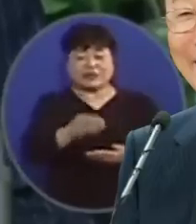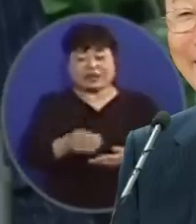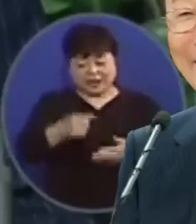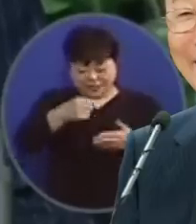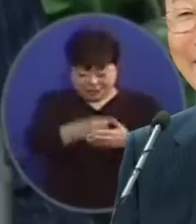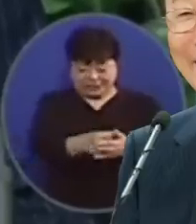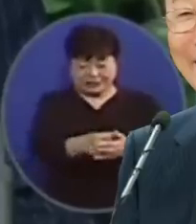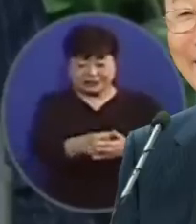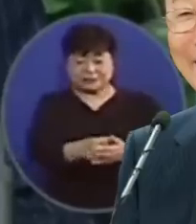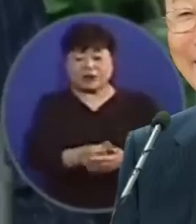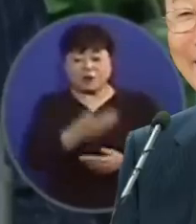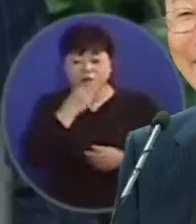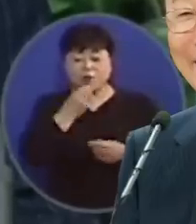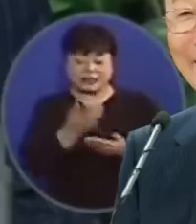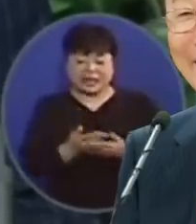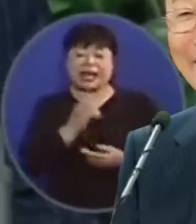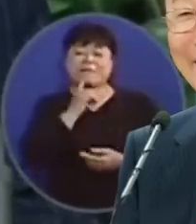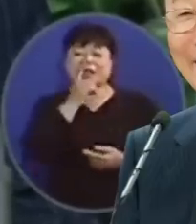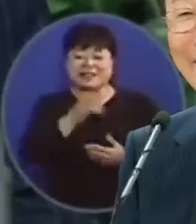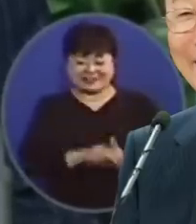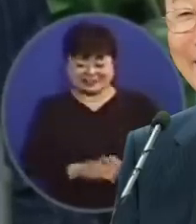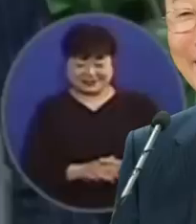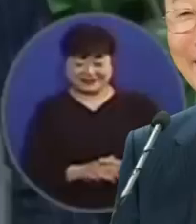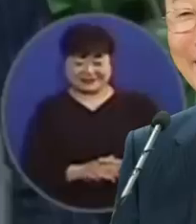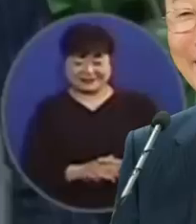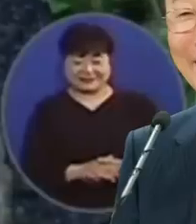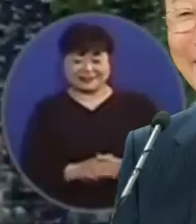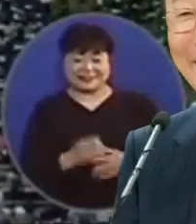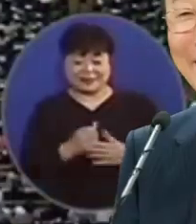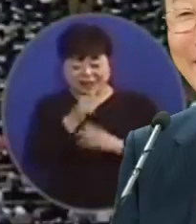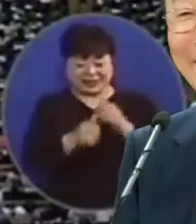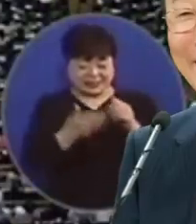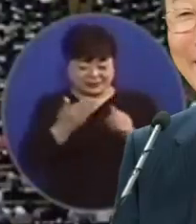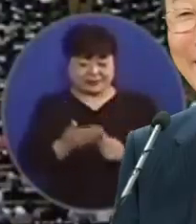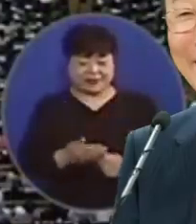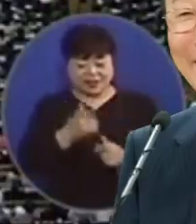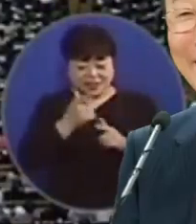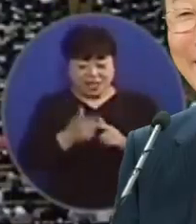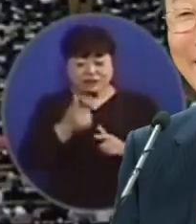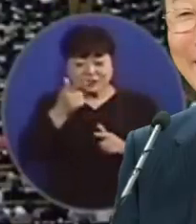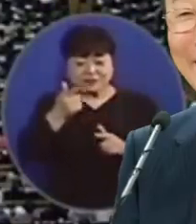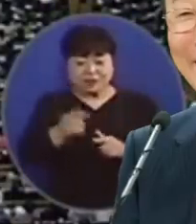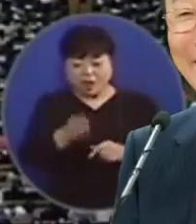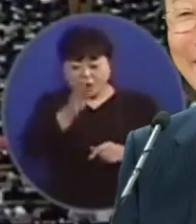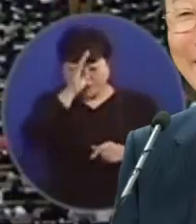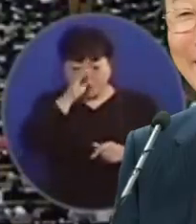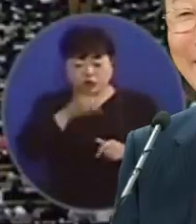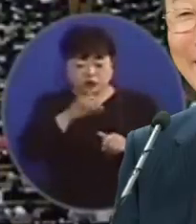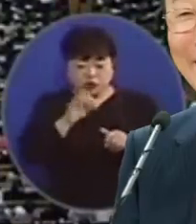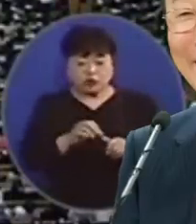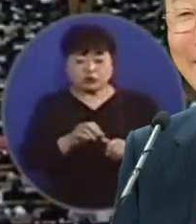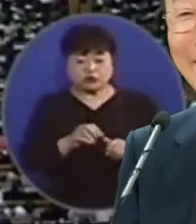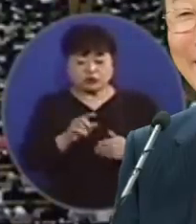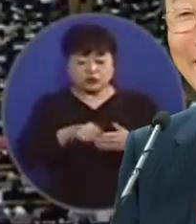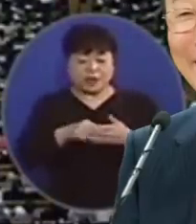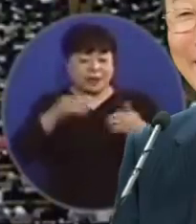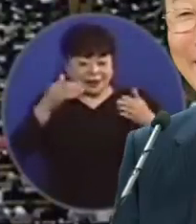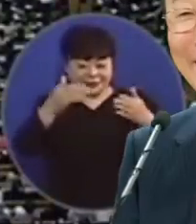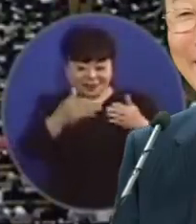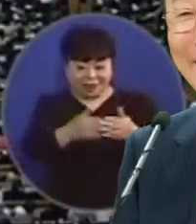가지고 복을 구해야 되는 것입니다. 그래서 이미 예수님은 병과 저주를 다